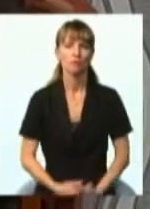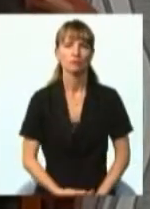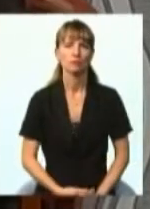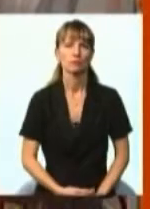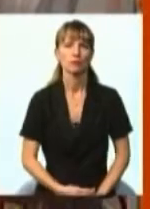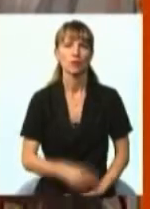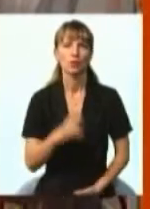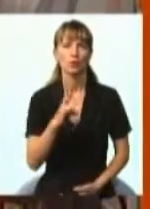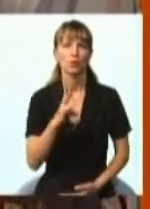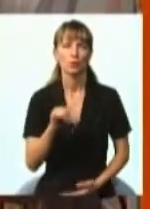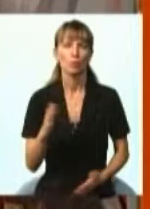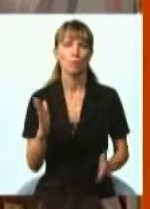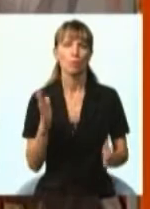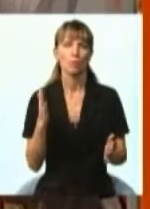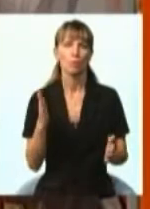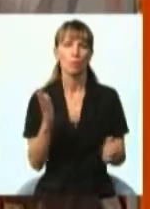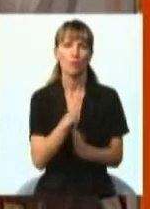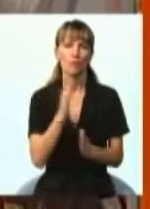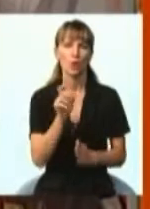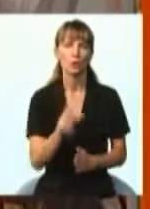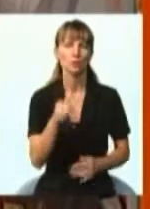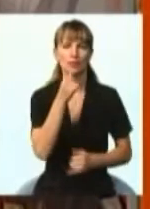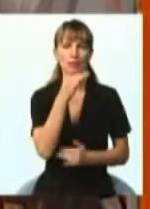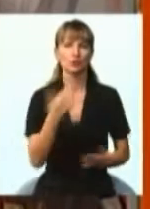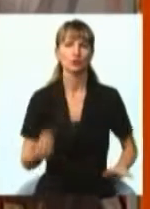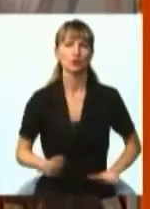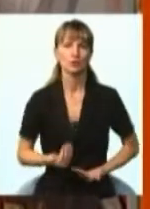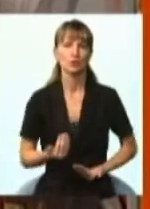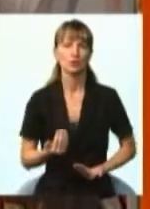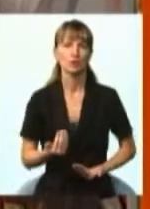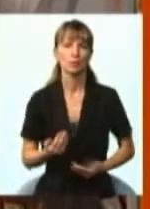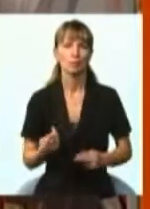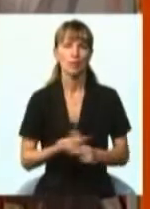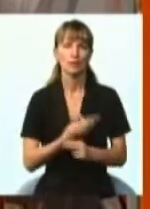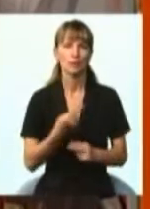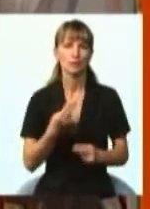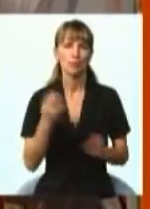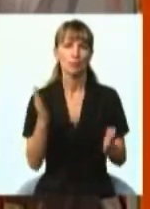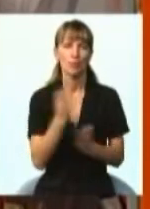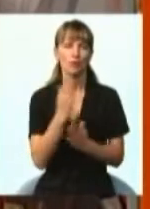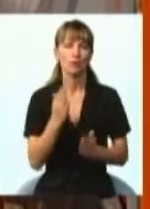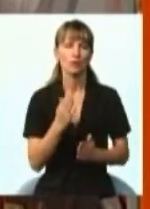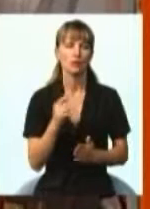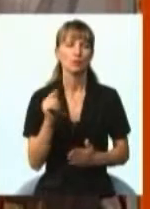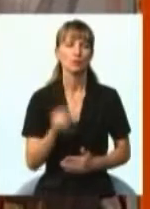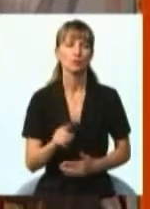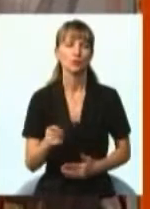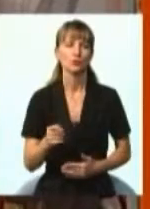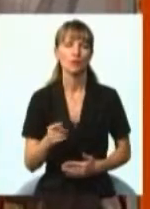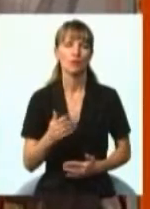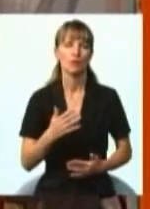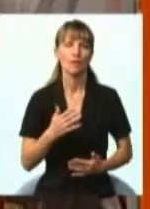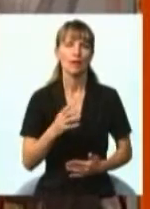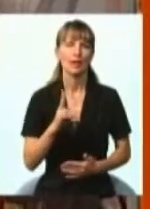Ну, повітрям люди не зможуть жити без повітря. Або тому що кисень